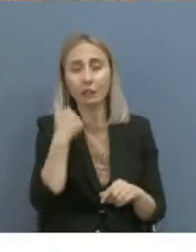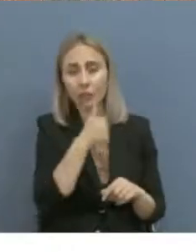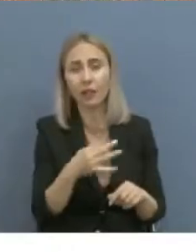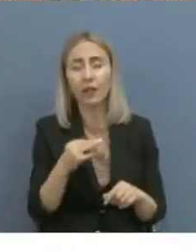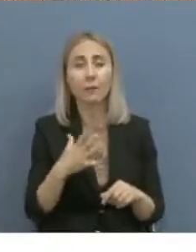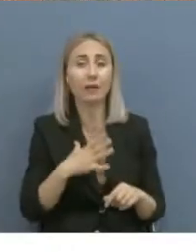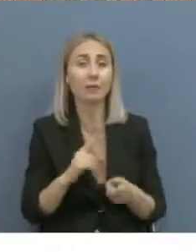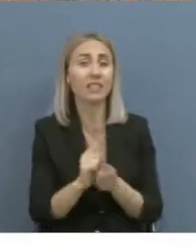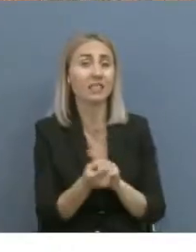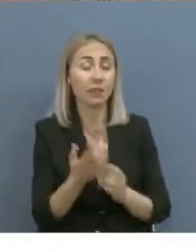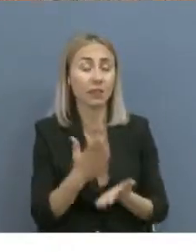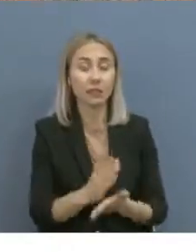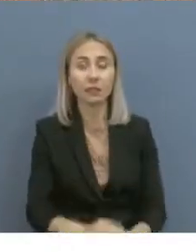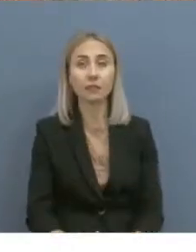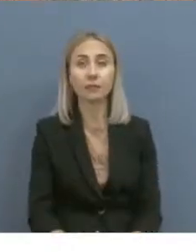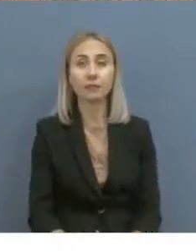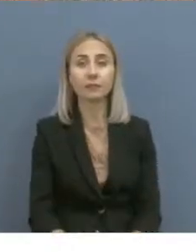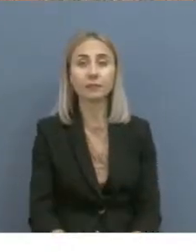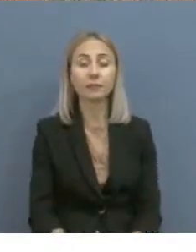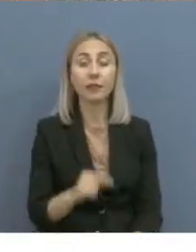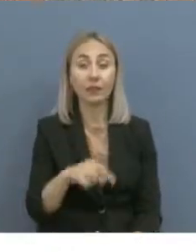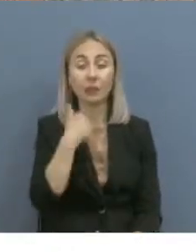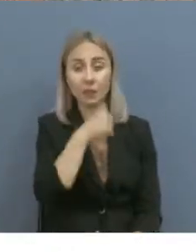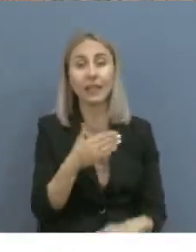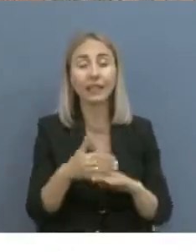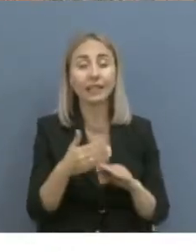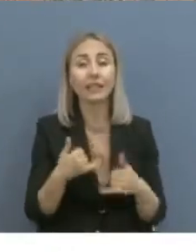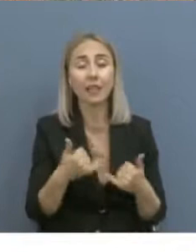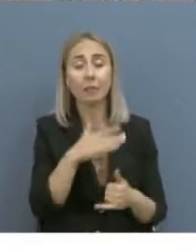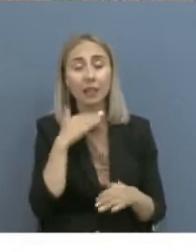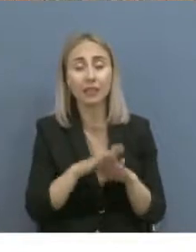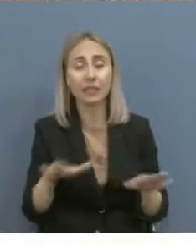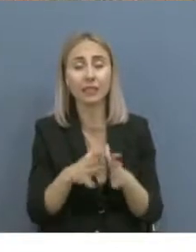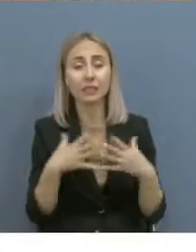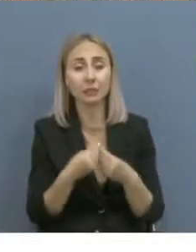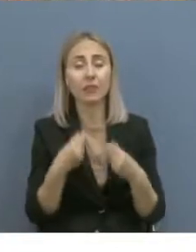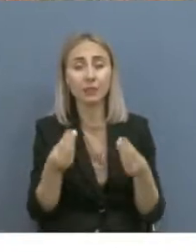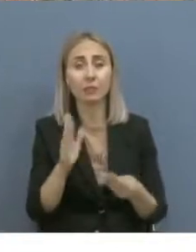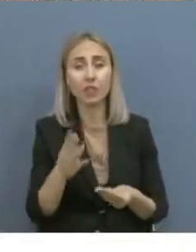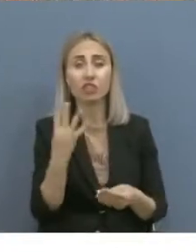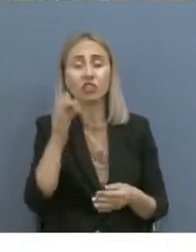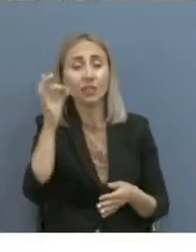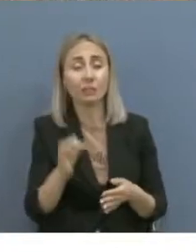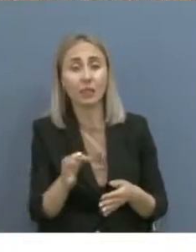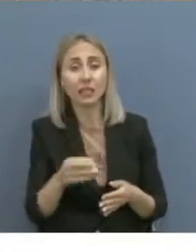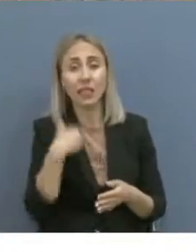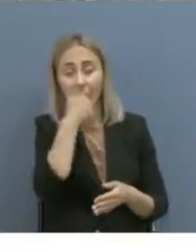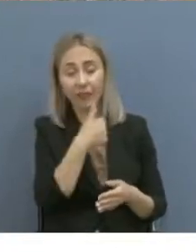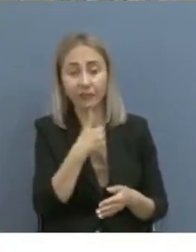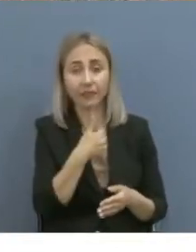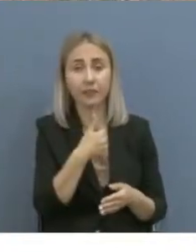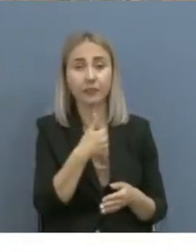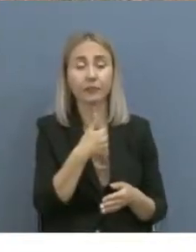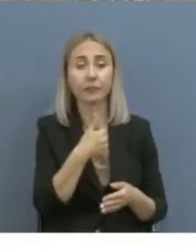году произошли некоторые изменения. Для многодетных семей данные кредиты будут выдаваться по